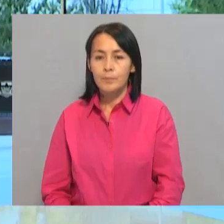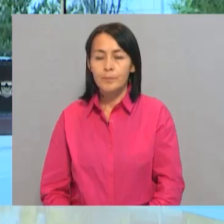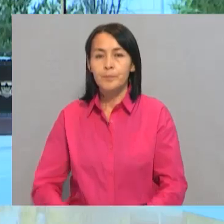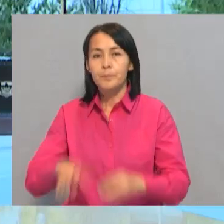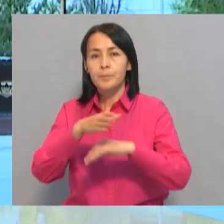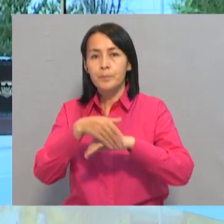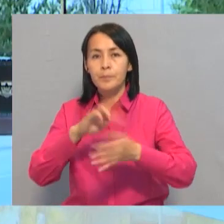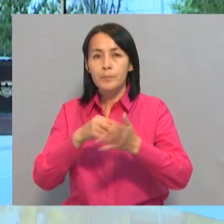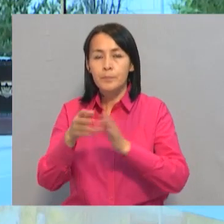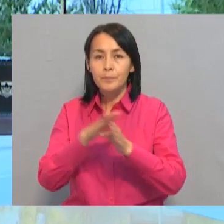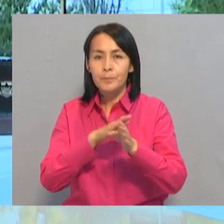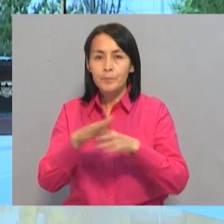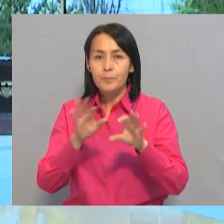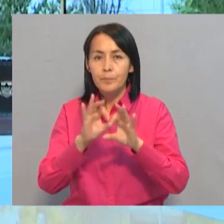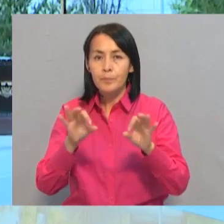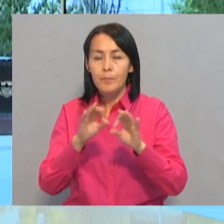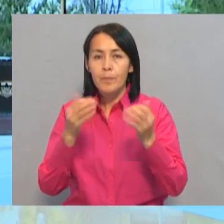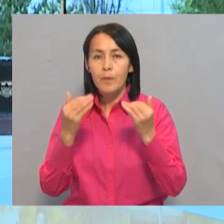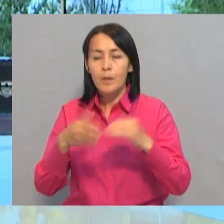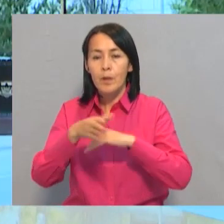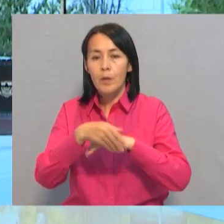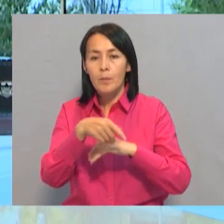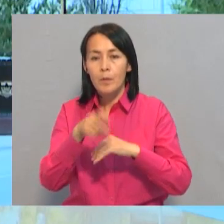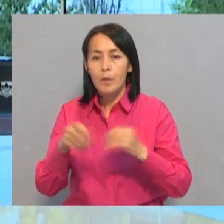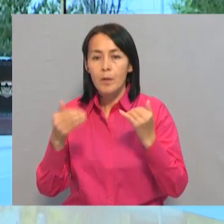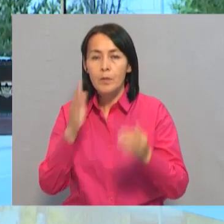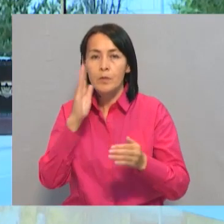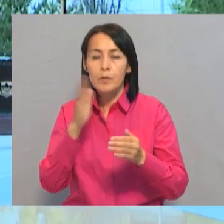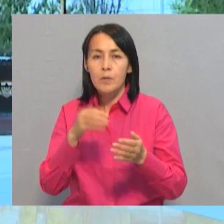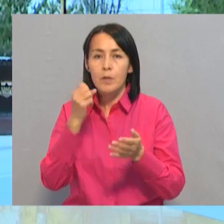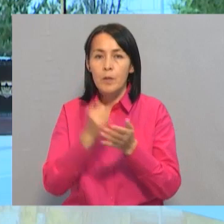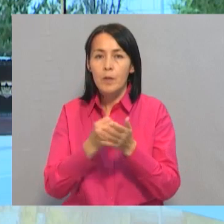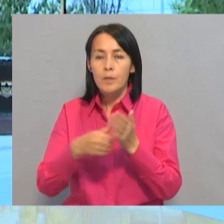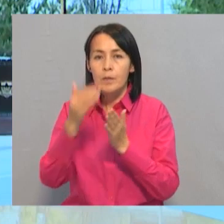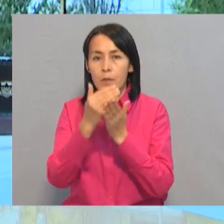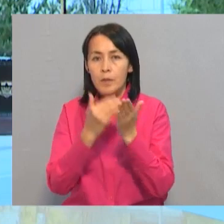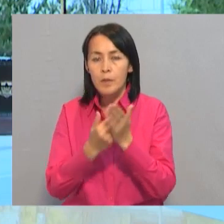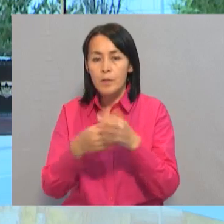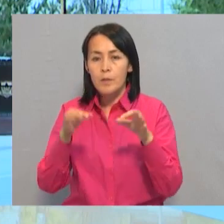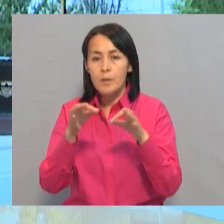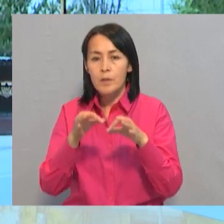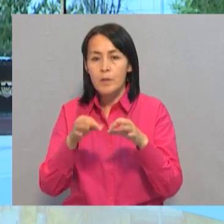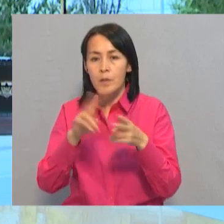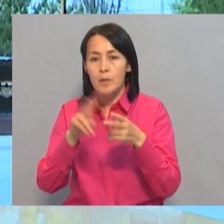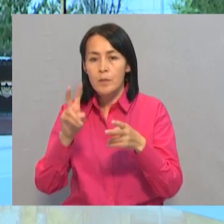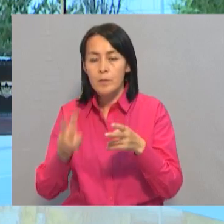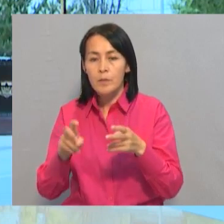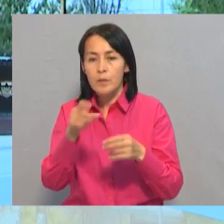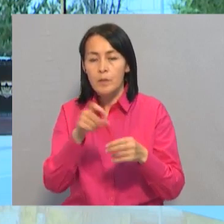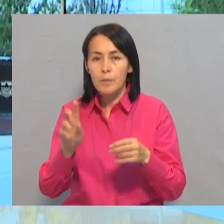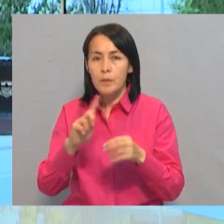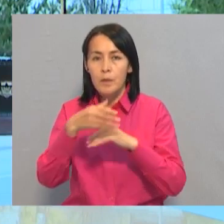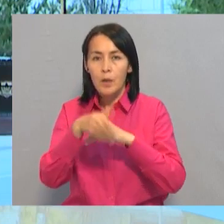Антикор планирует ввести публичный реестр коррупционеров. Реестр будет включать все данные осужденного человека за коррупцию.